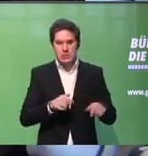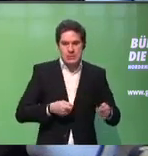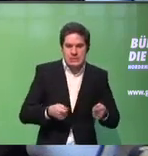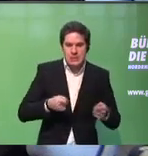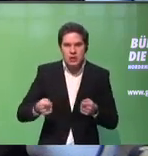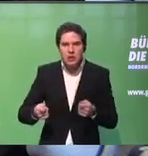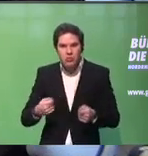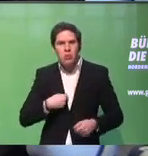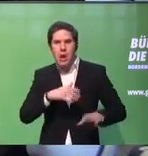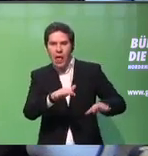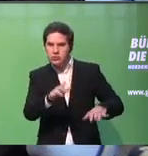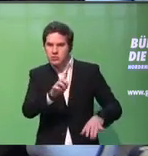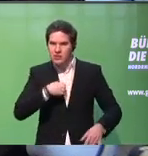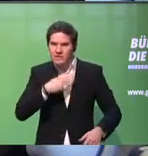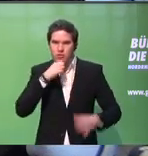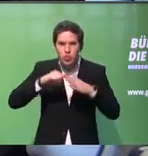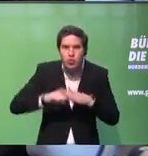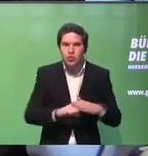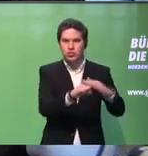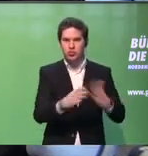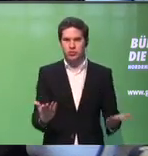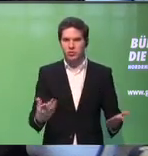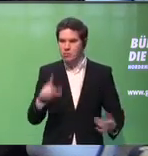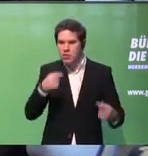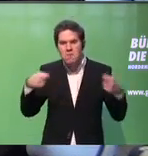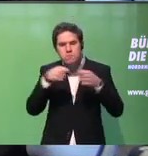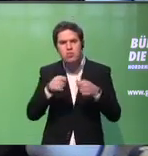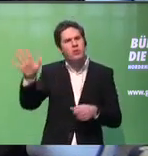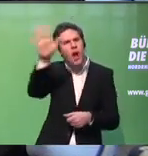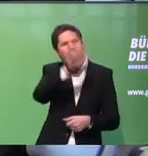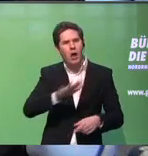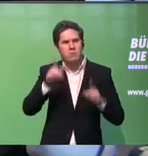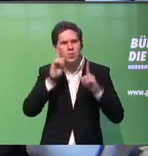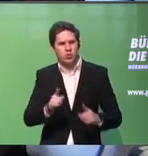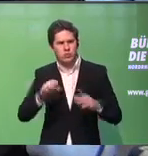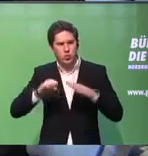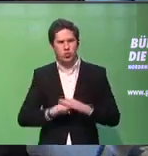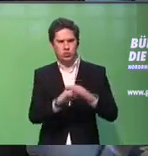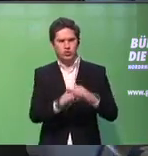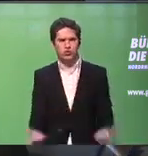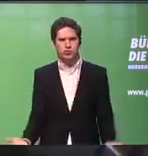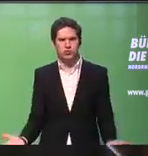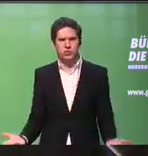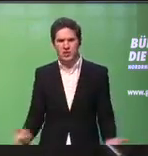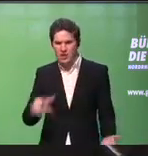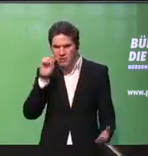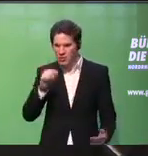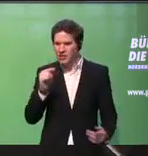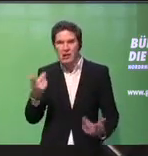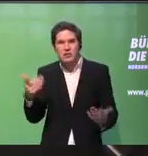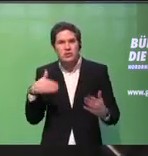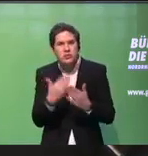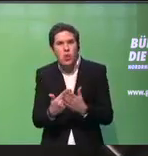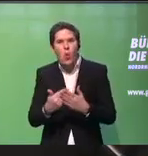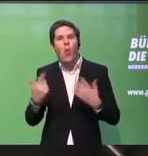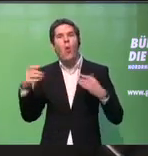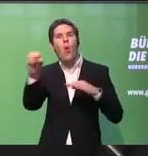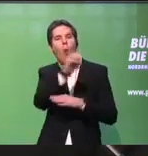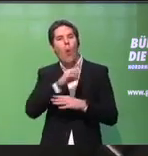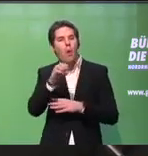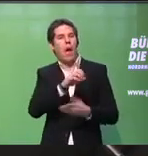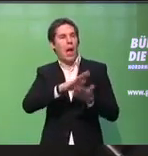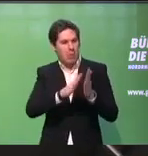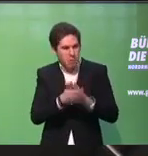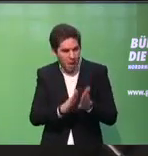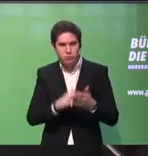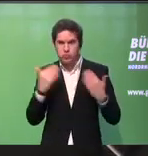dabei unterstützt werden. Es ist eine bundesweite Aufgabe, eine gesamtstaatliche Aufgabe, mit den Konsequenzen der europäischen Einigung umzugehen. Es